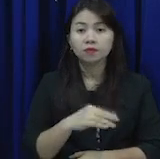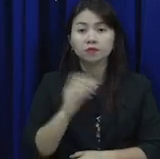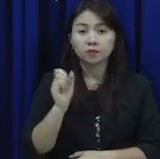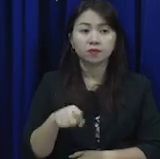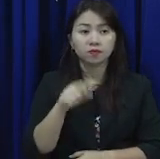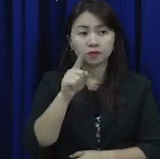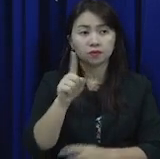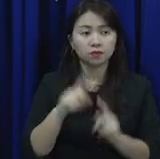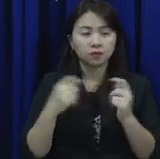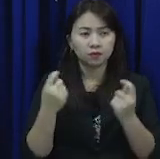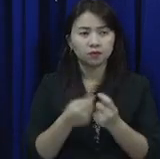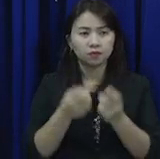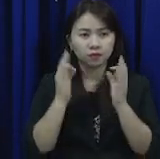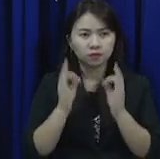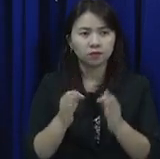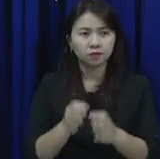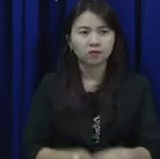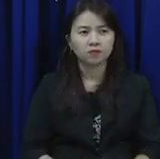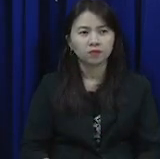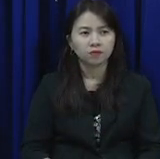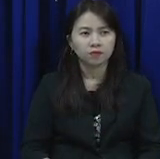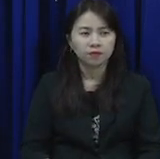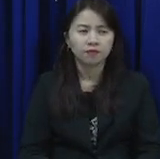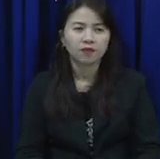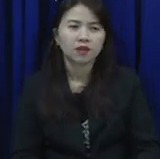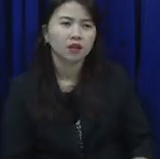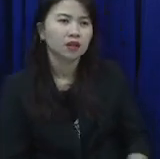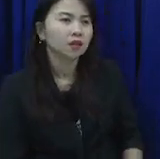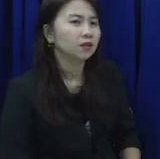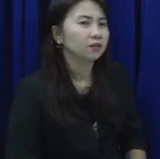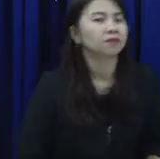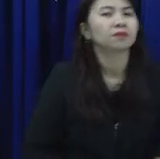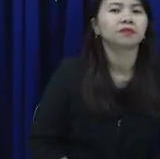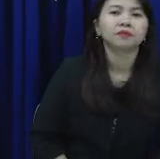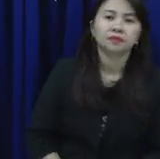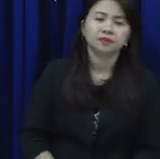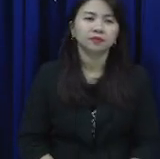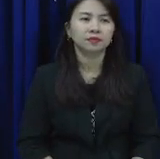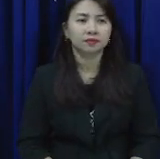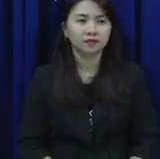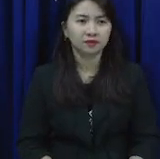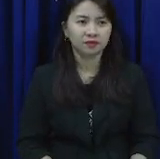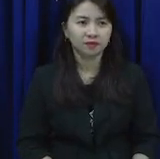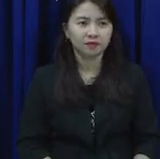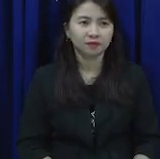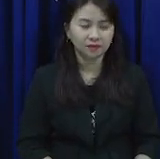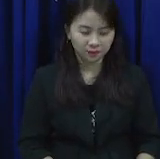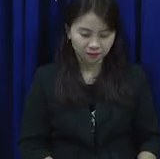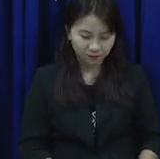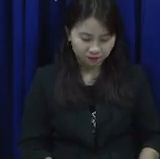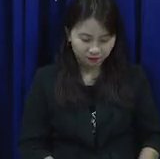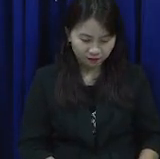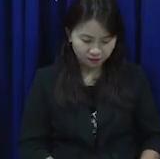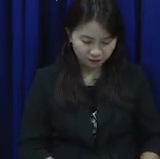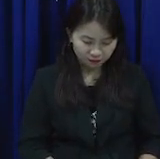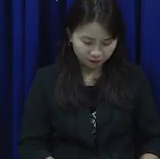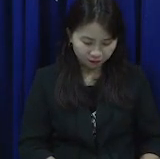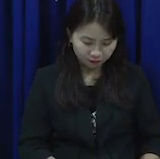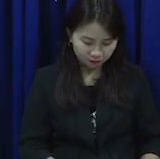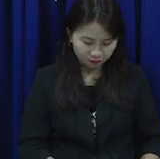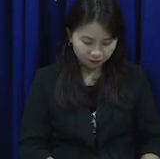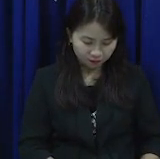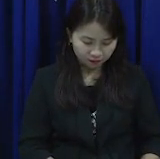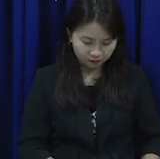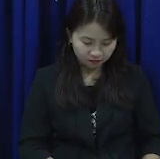team Focus As I said As I was checking I'm checking the pictures ng mga nanonood ngayon na team Focus na alam kong mga tapos naman na eskwela niyo